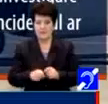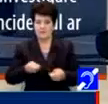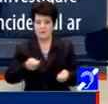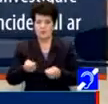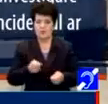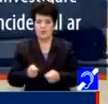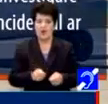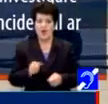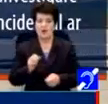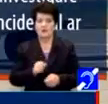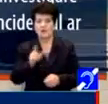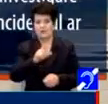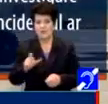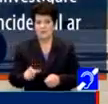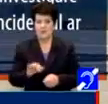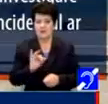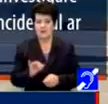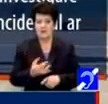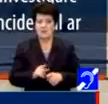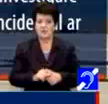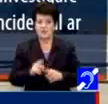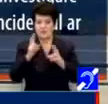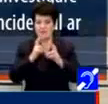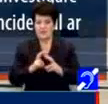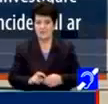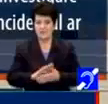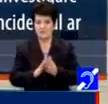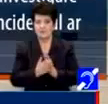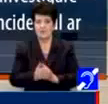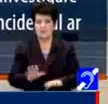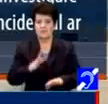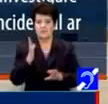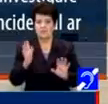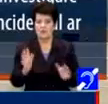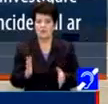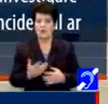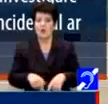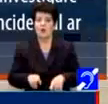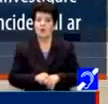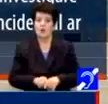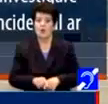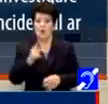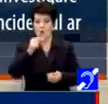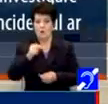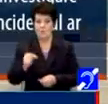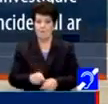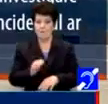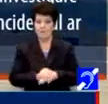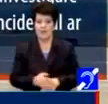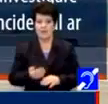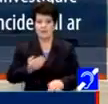Autorității Aeronautice Civile și desfășoară acțiunile de investigare a circumstanțelor incidentului. Conform datelor preliminare, incidentul ar fi